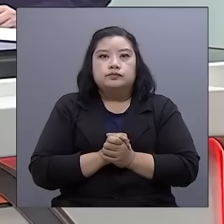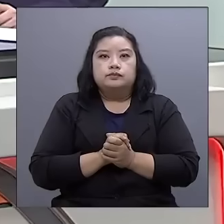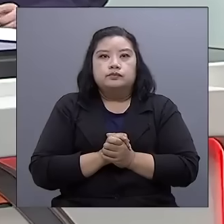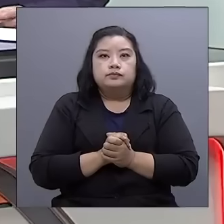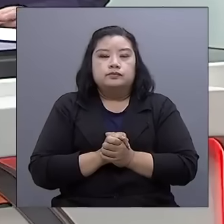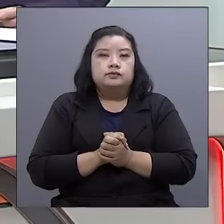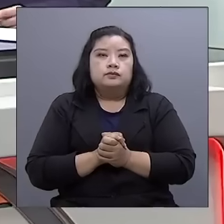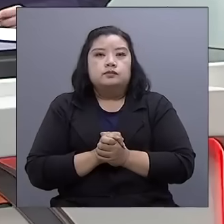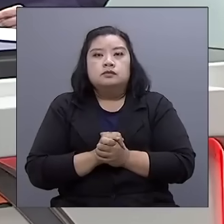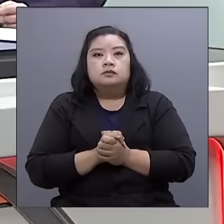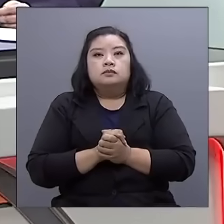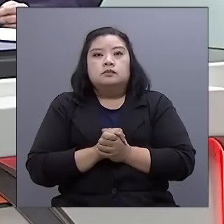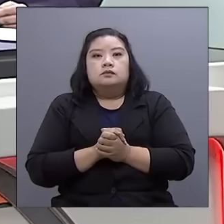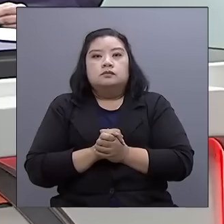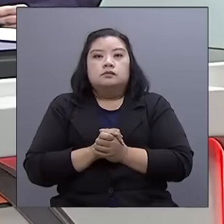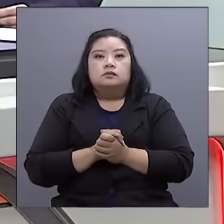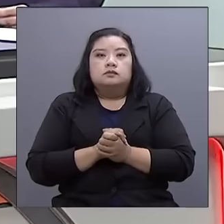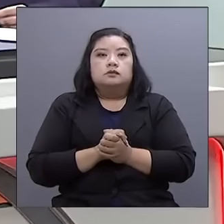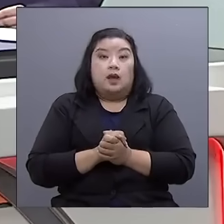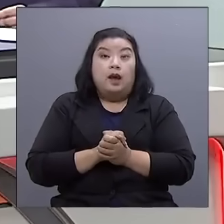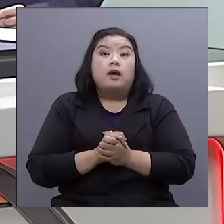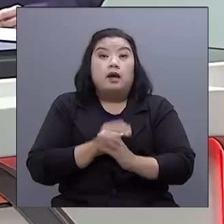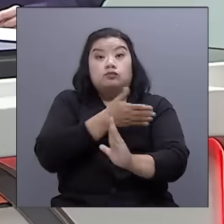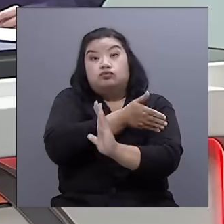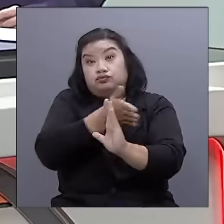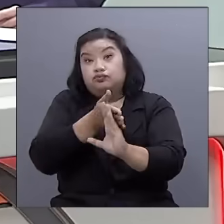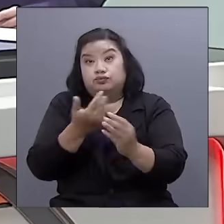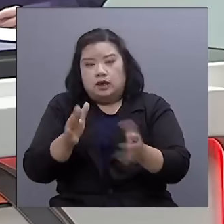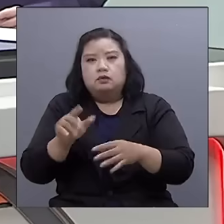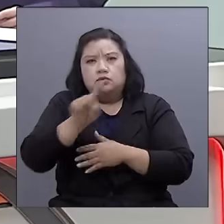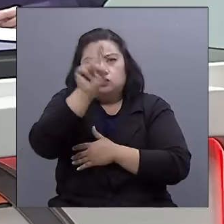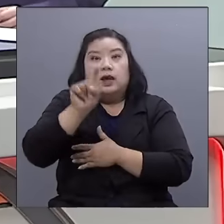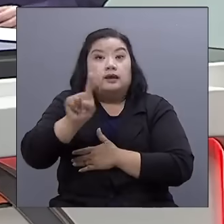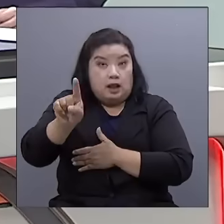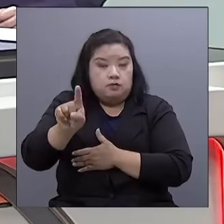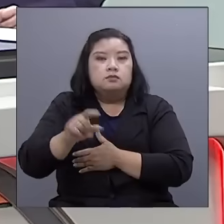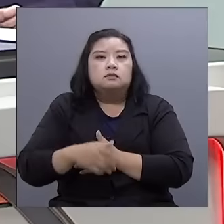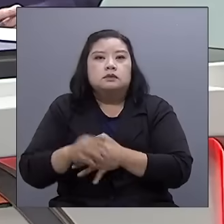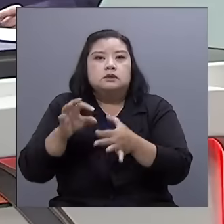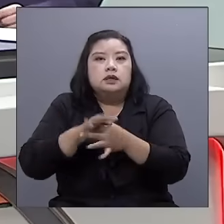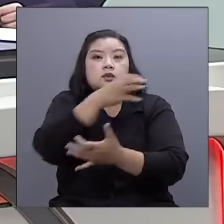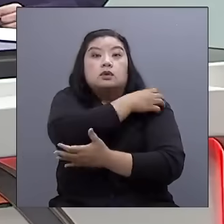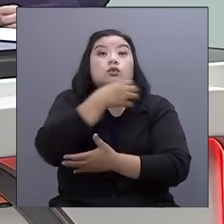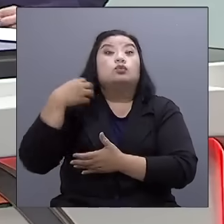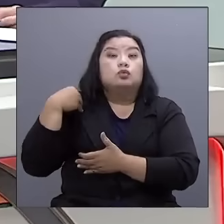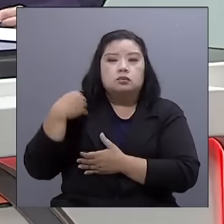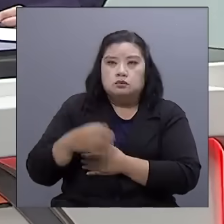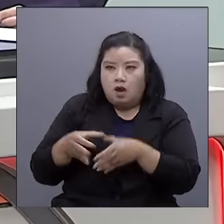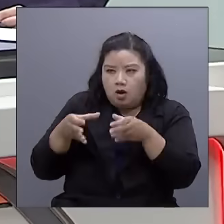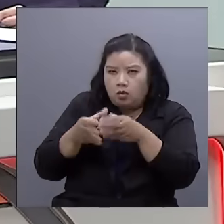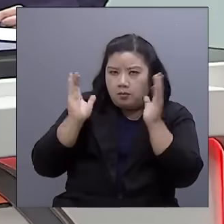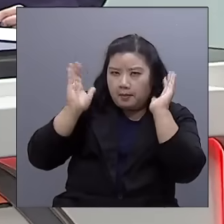คุณผู้ชมในช่วงสัปดาห์หลายๆสัปดาห์ที่ผ่านมานะคะมีคำถามนึงที่แวดวงการพูดการพูดเขาพูดกันเป็นระยะๆ